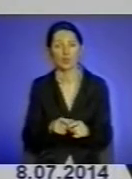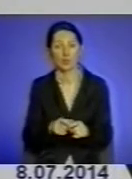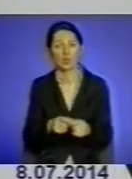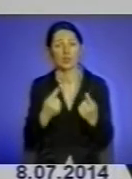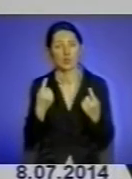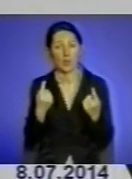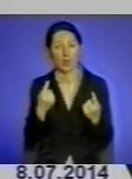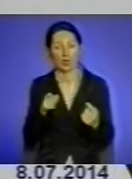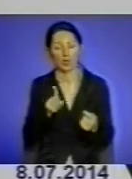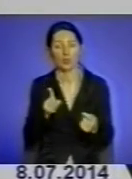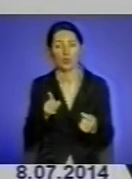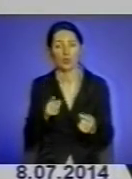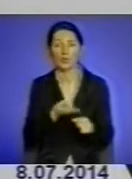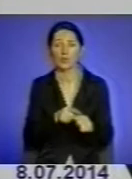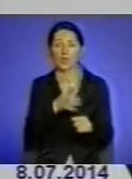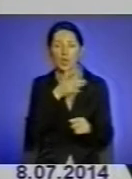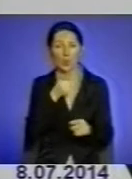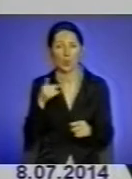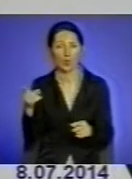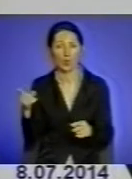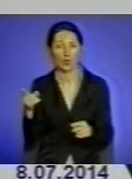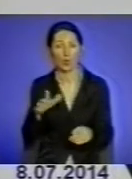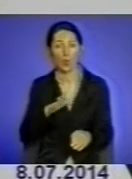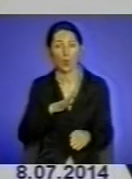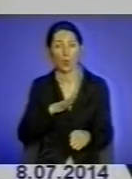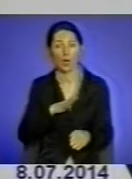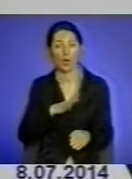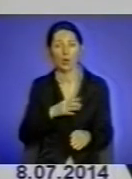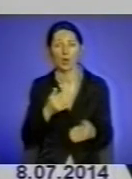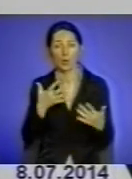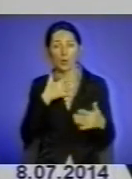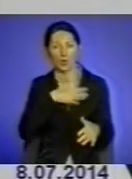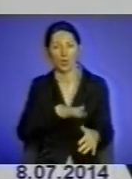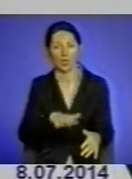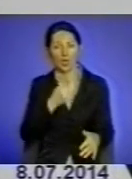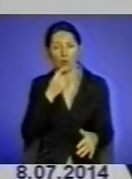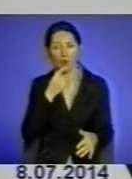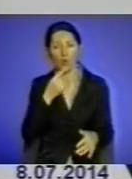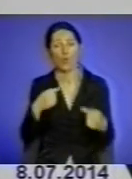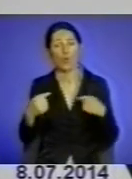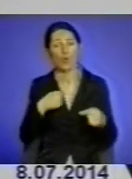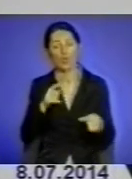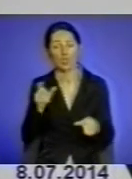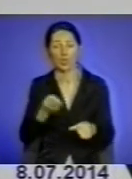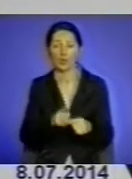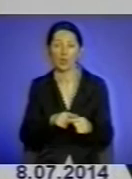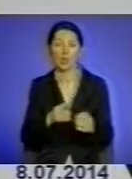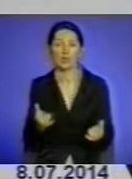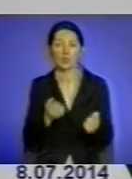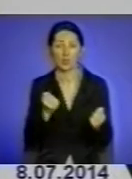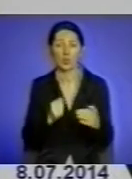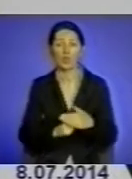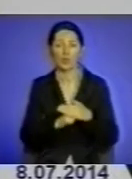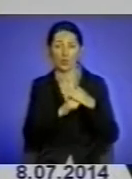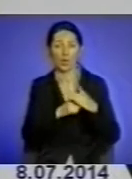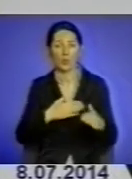що фактично в цей період була пролита кров мучеників, яка скріпила фундамент нашої